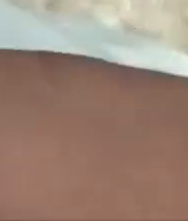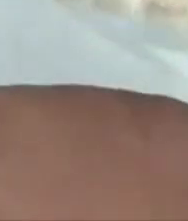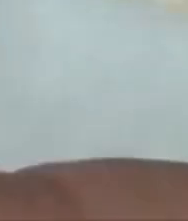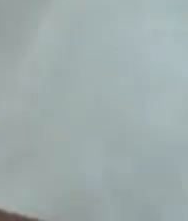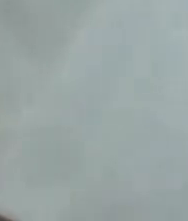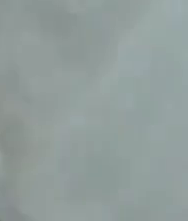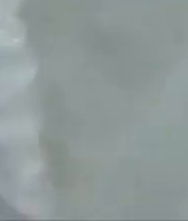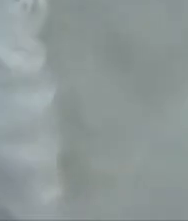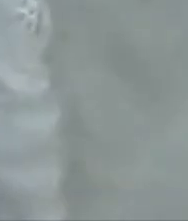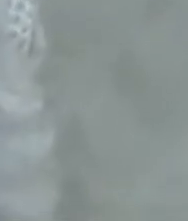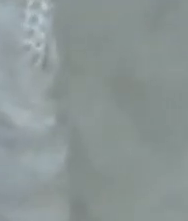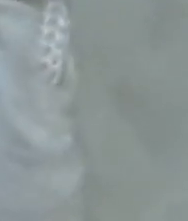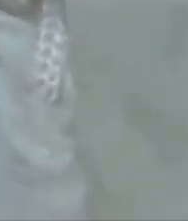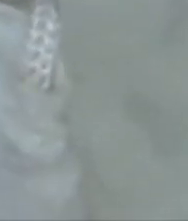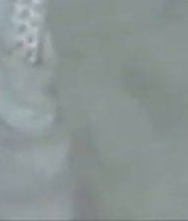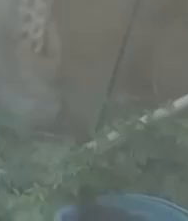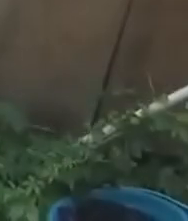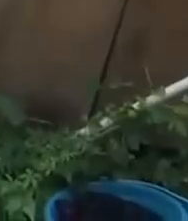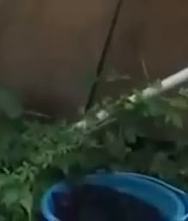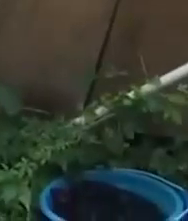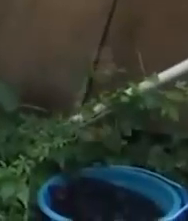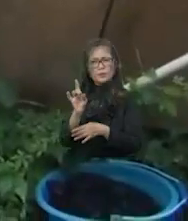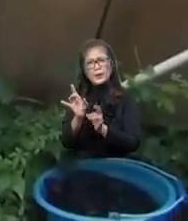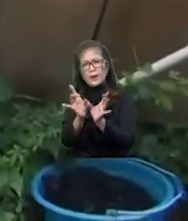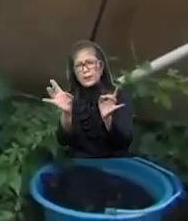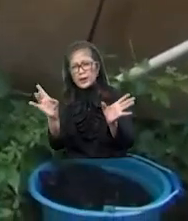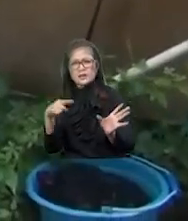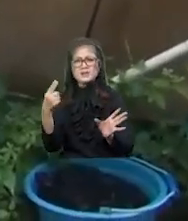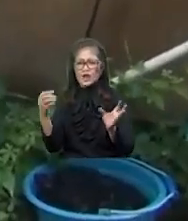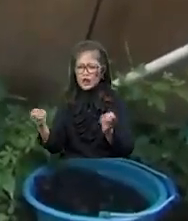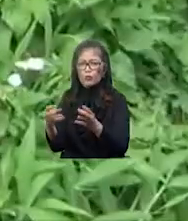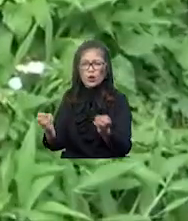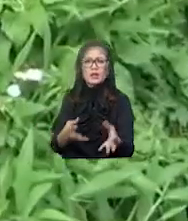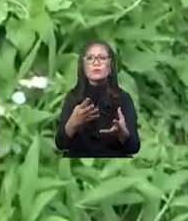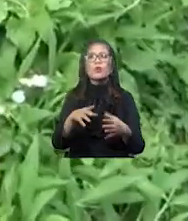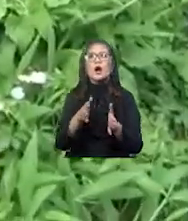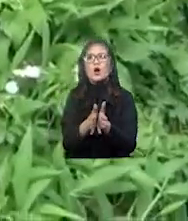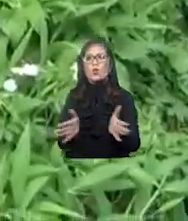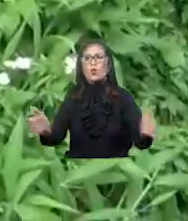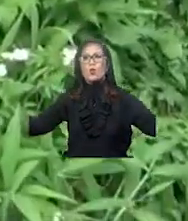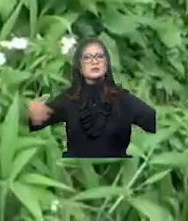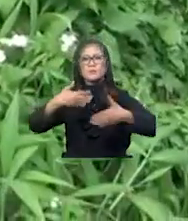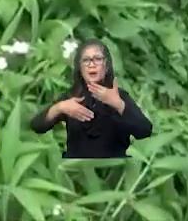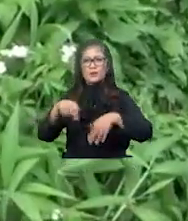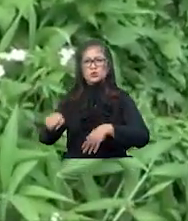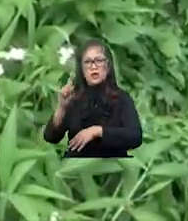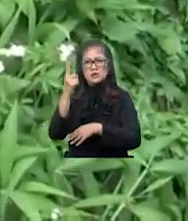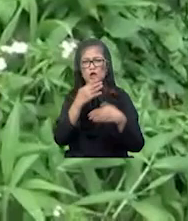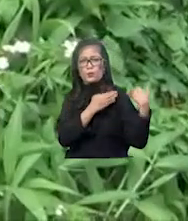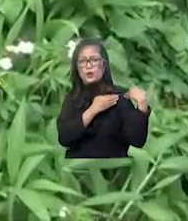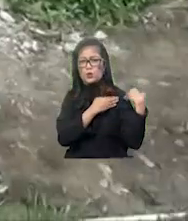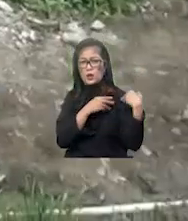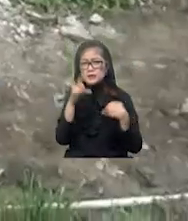di kawasan pabrik sejumlah ular dengan jenis berbeda sering ditemukan luasnya area pabrik menjadi salah satu kendala petugas dalam melakukan